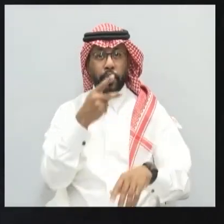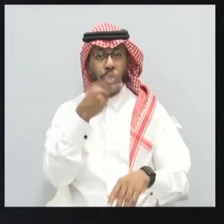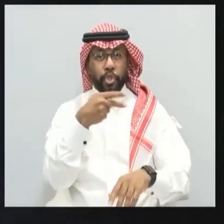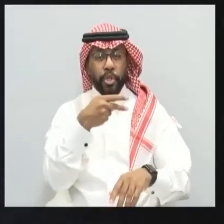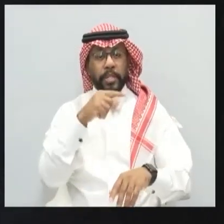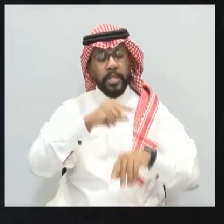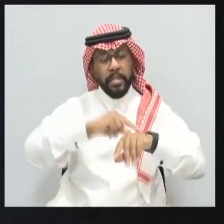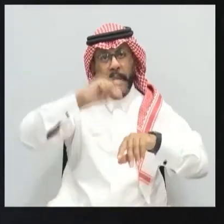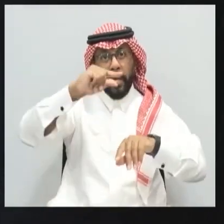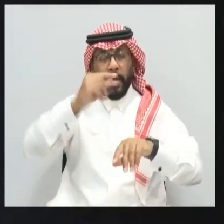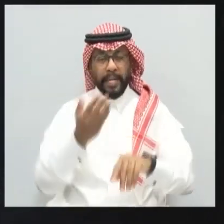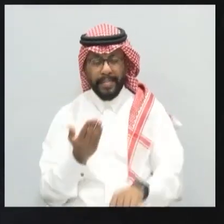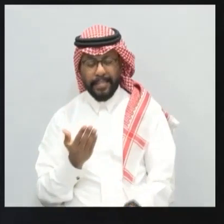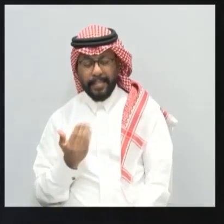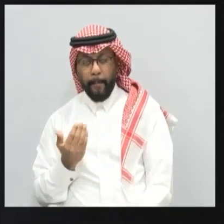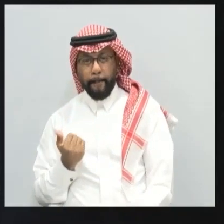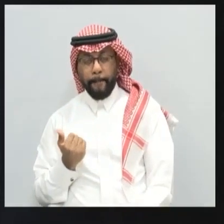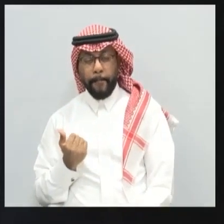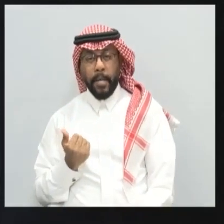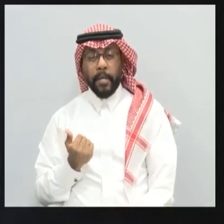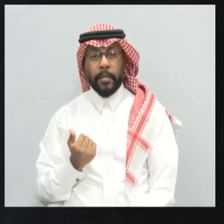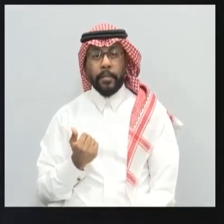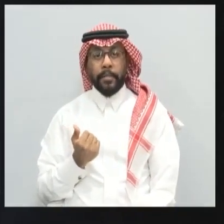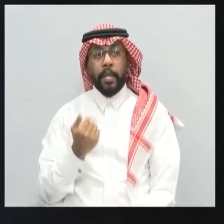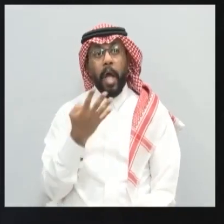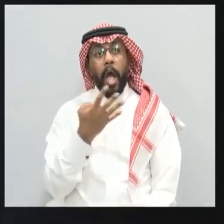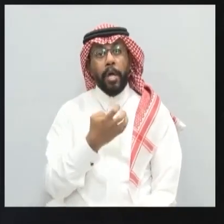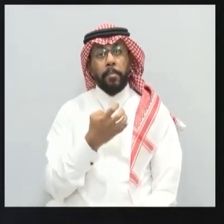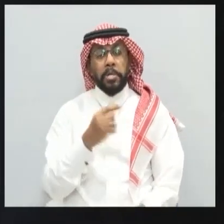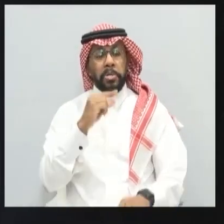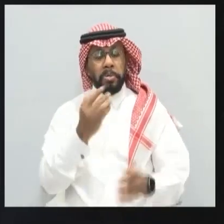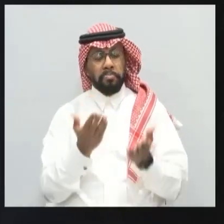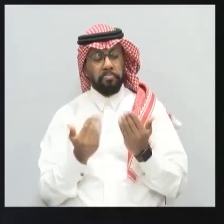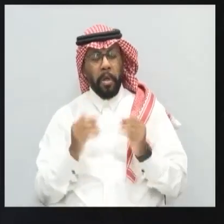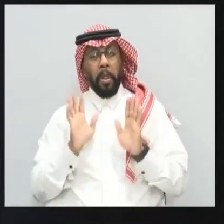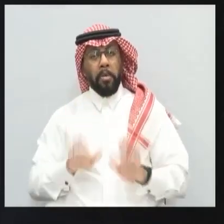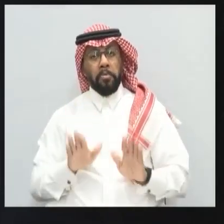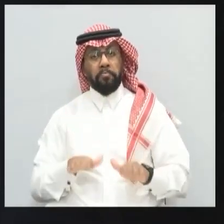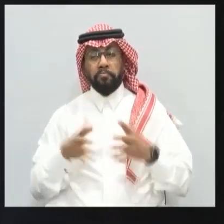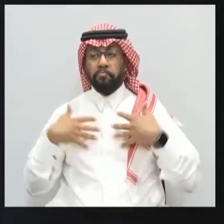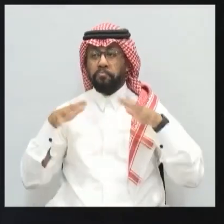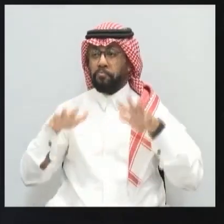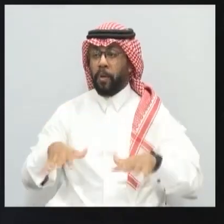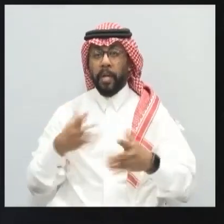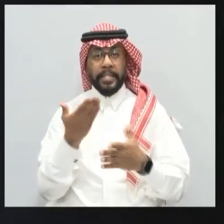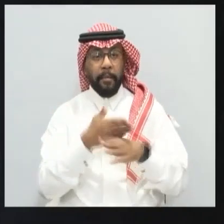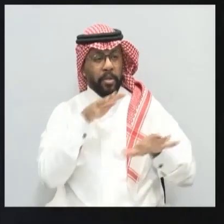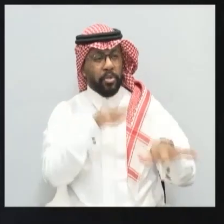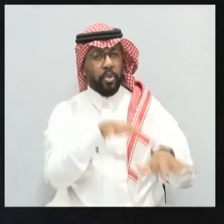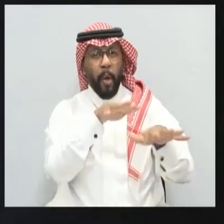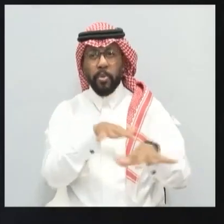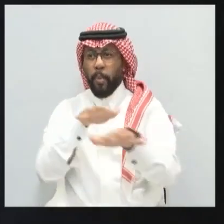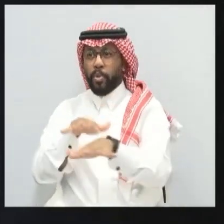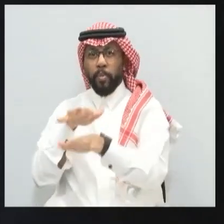دقيقه فتستطيع ان تحضر قبلها مثلا ب 40 دقيقه او اكثر حتى تتلافى مثلا